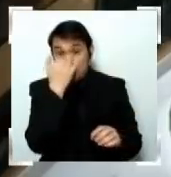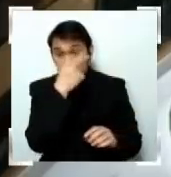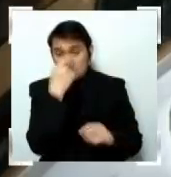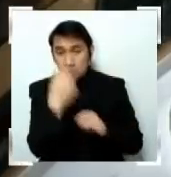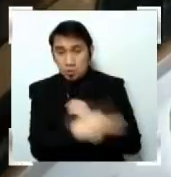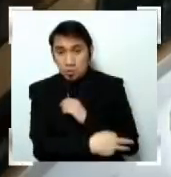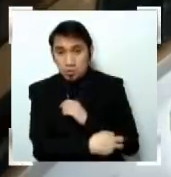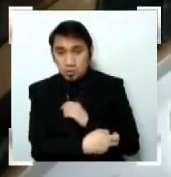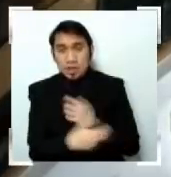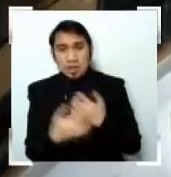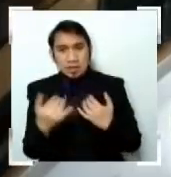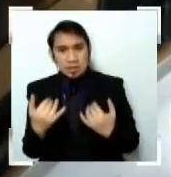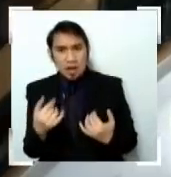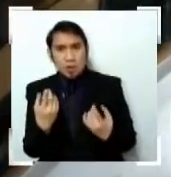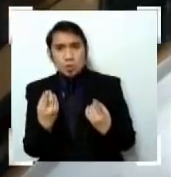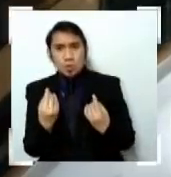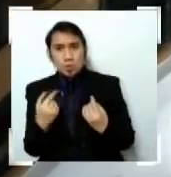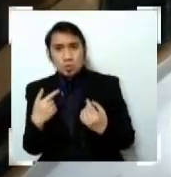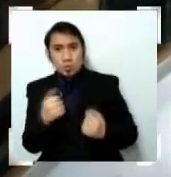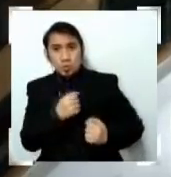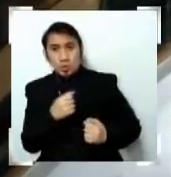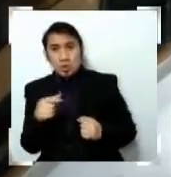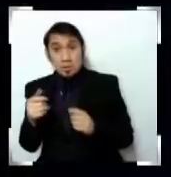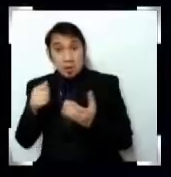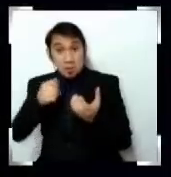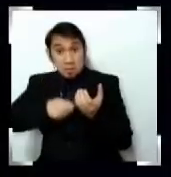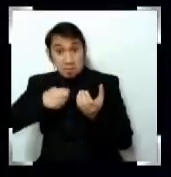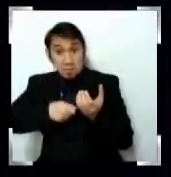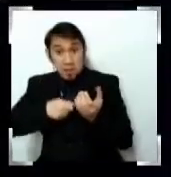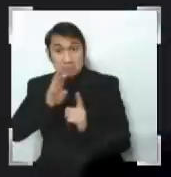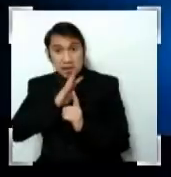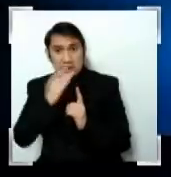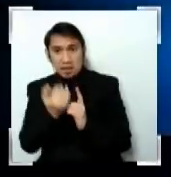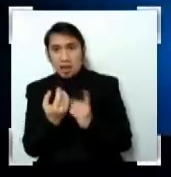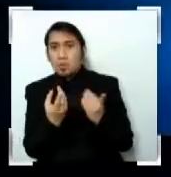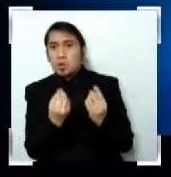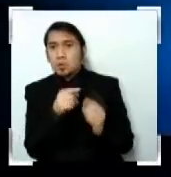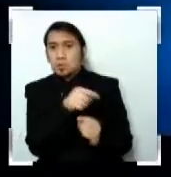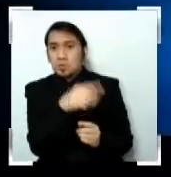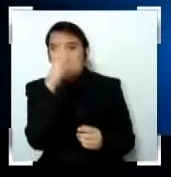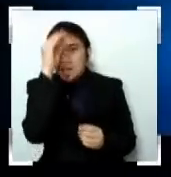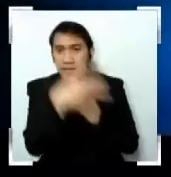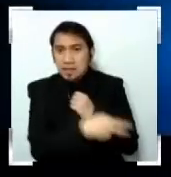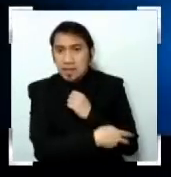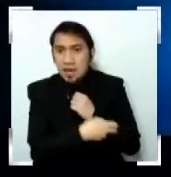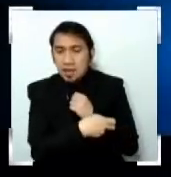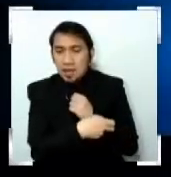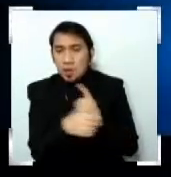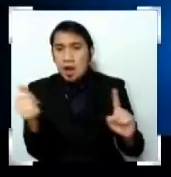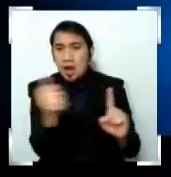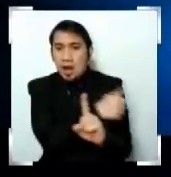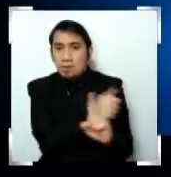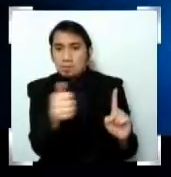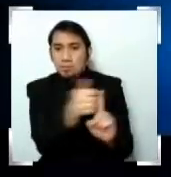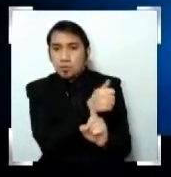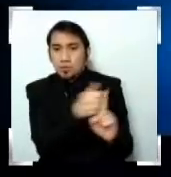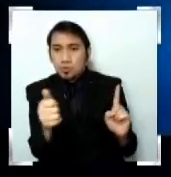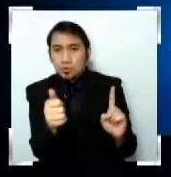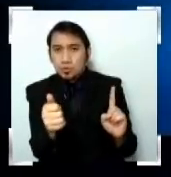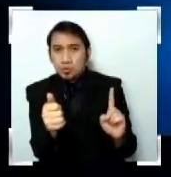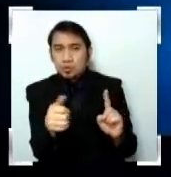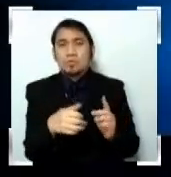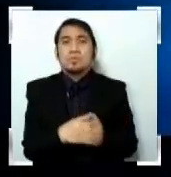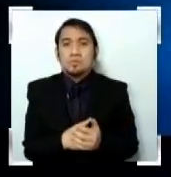ng torture. Saksi, si Emil Sumangil. Kanina nyo, binibenta yung mga ninanakaw